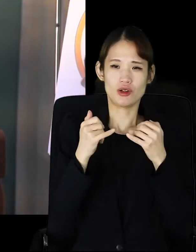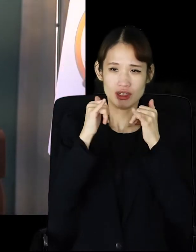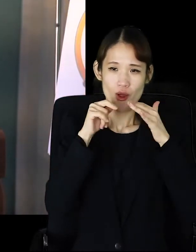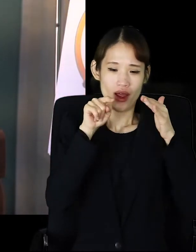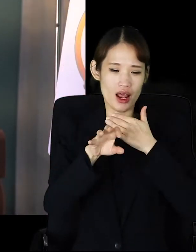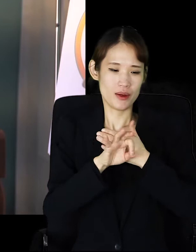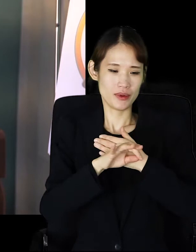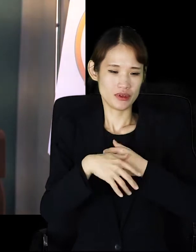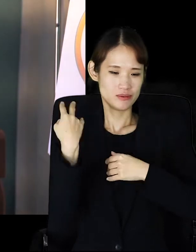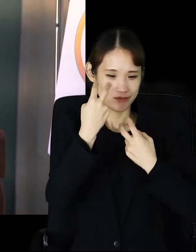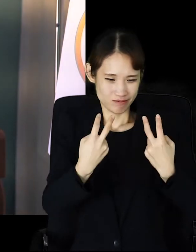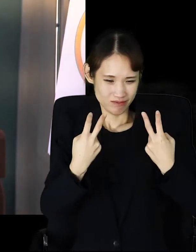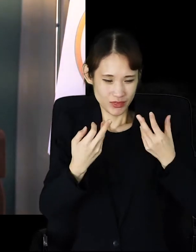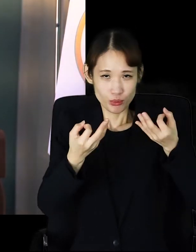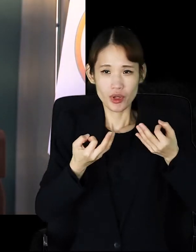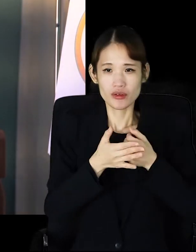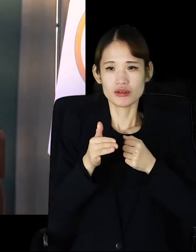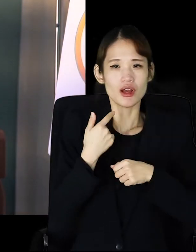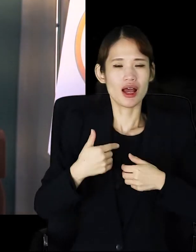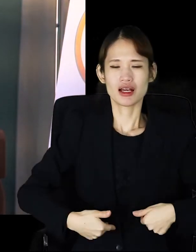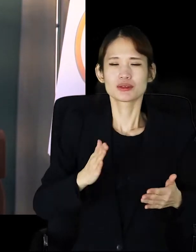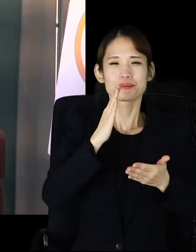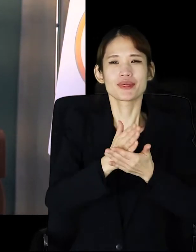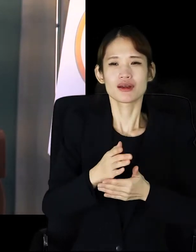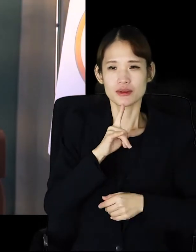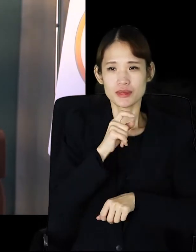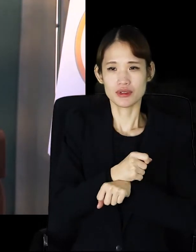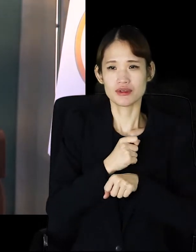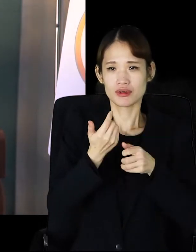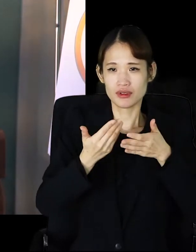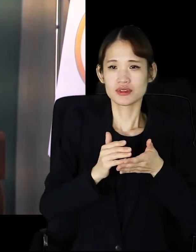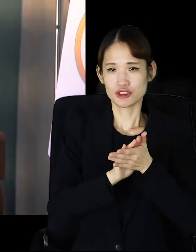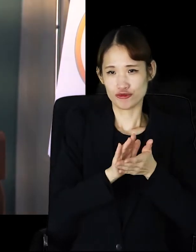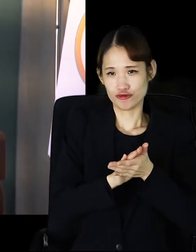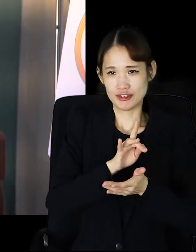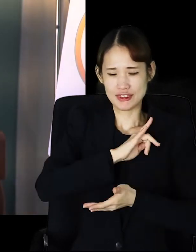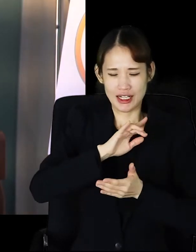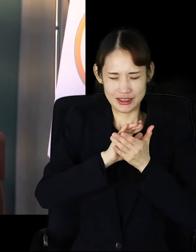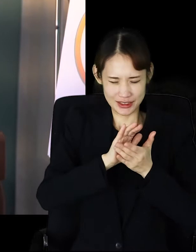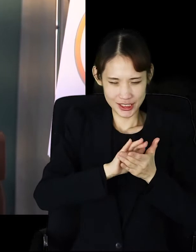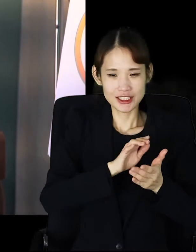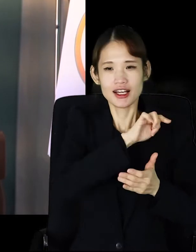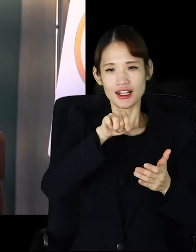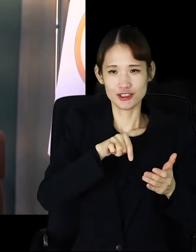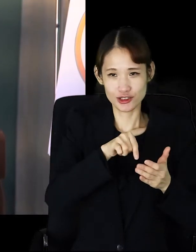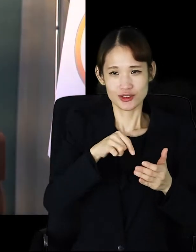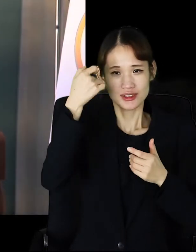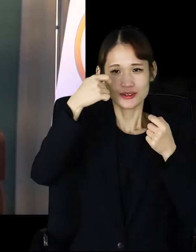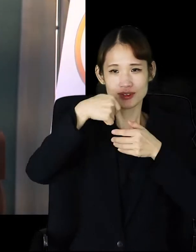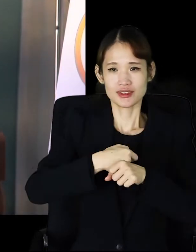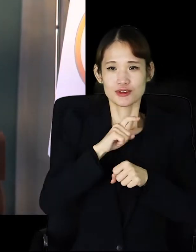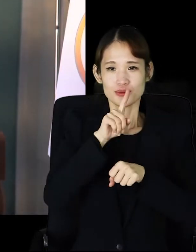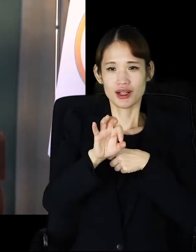나가면은 그렇죠. 시선들 때문에. 근데 야 그럴 필요 없어라고 얘기를 해준 그런 느낌을 주게 한 제일 친한 친구들이고요. 되게 그런 걸 느끼게 해준 것 같아요.